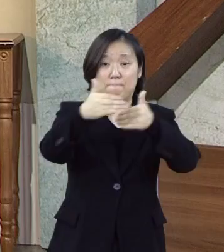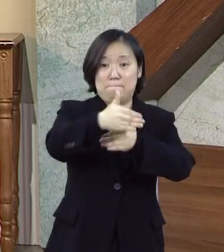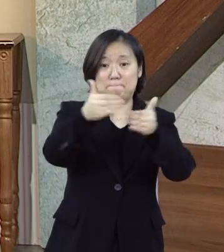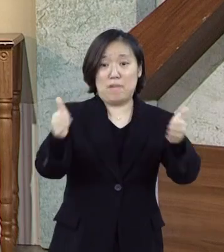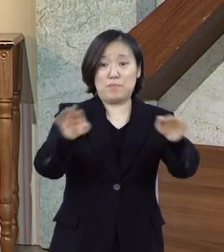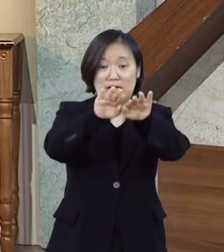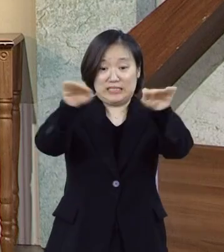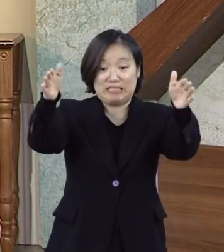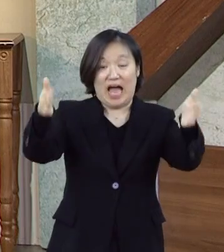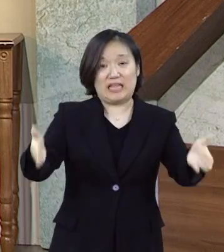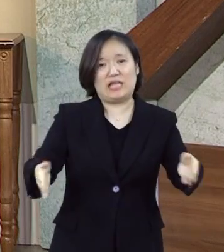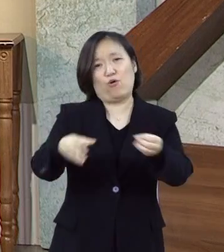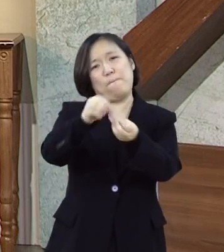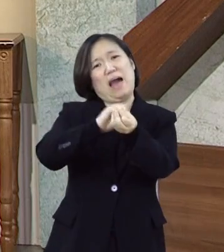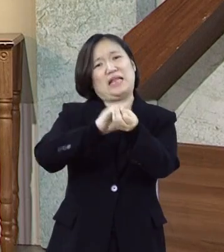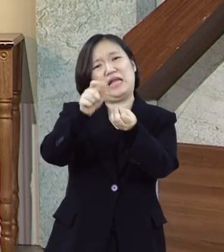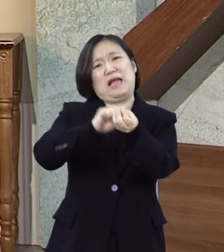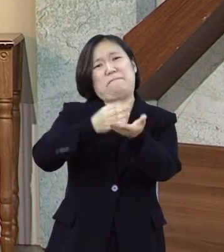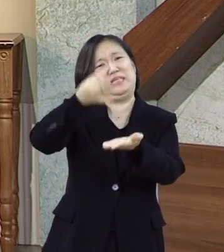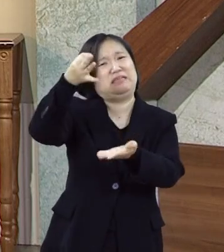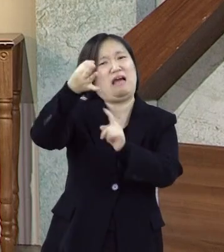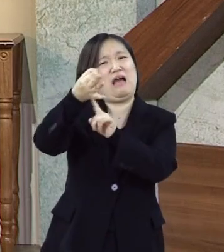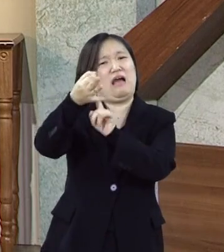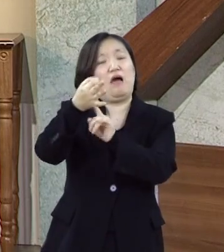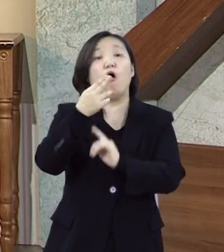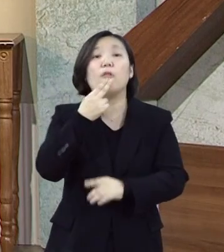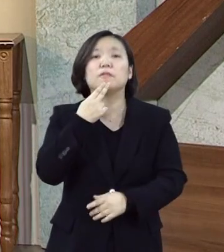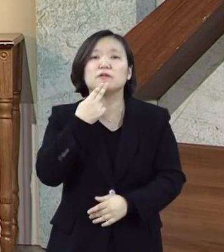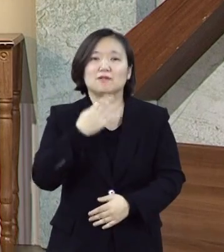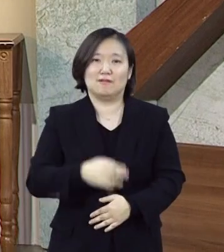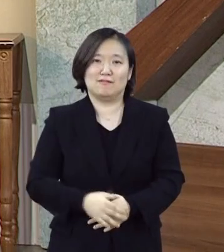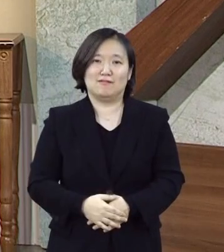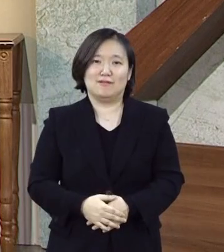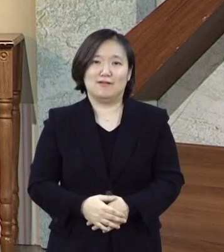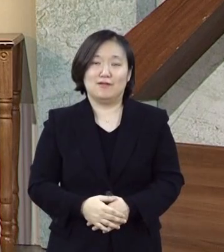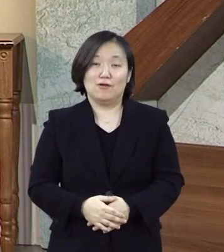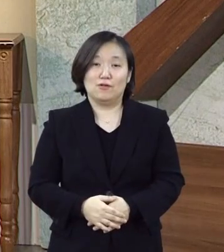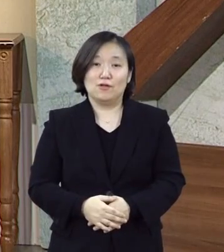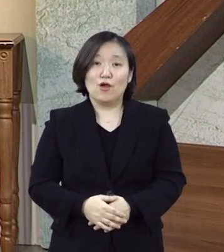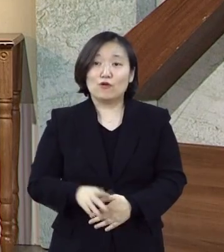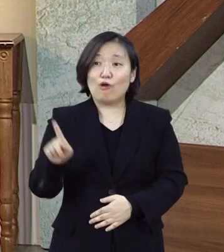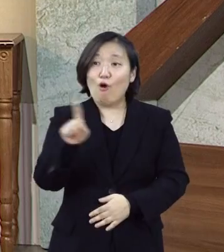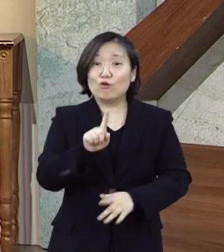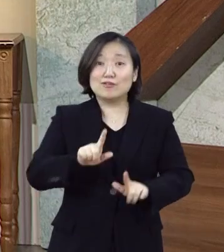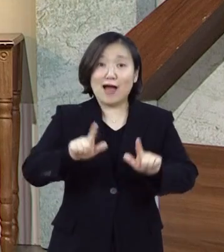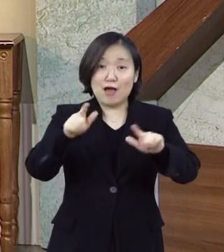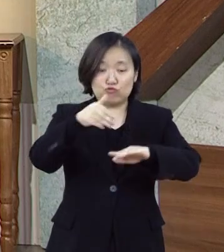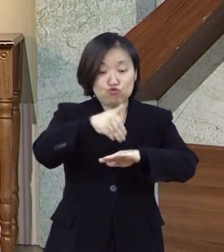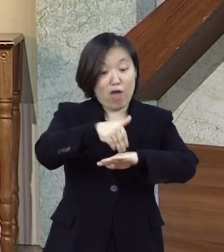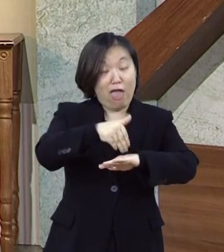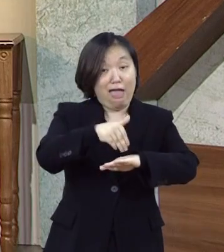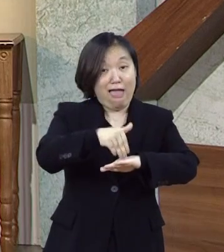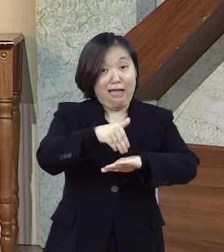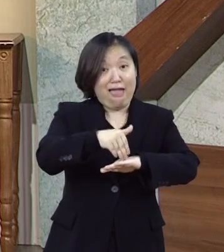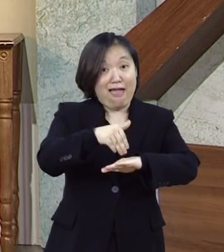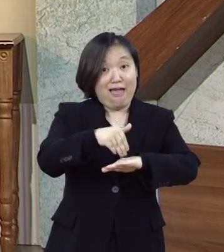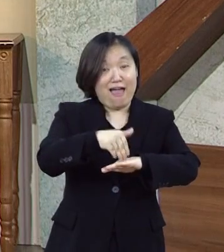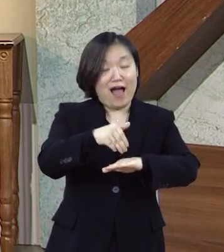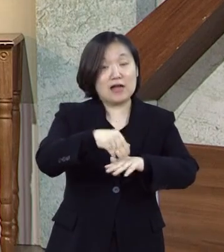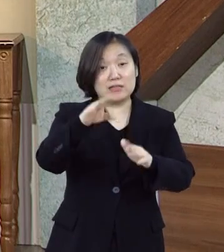그렇게 아침에 이렇게 수행을 하고 바나나 하다가 그